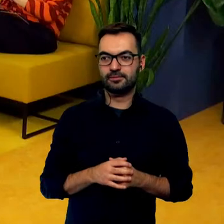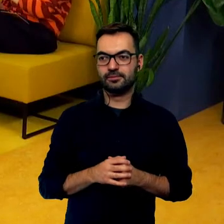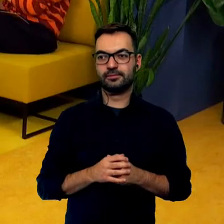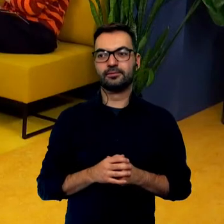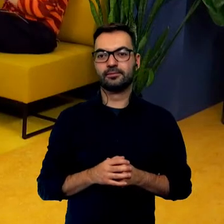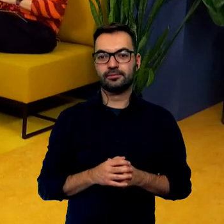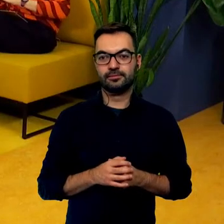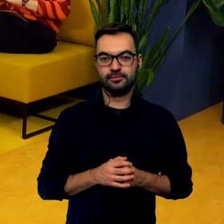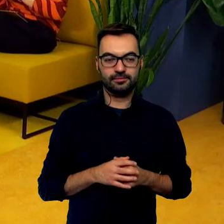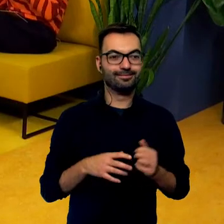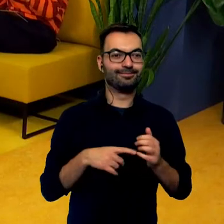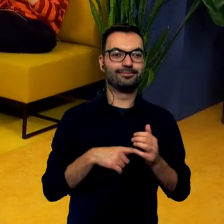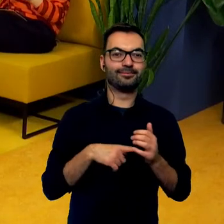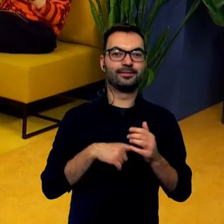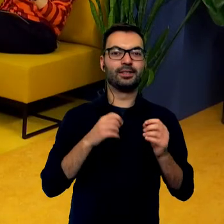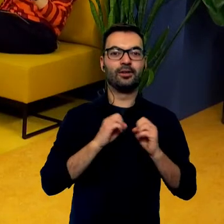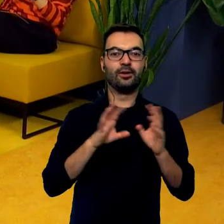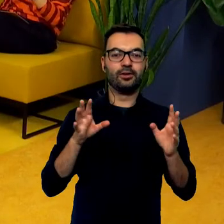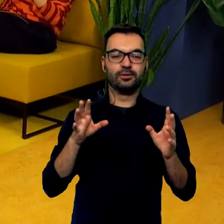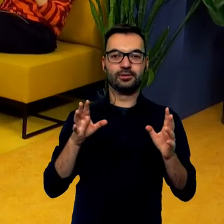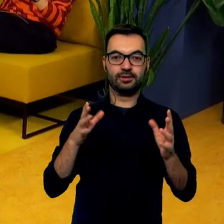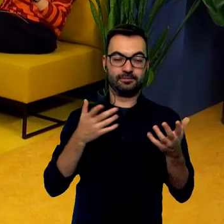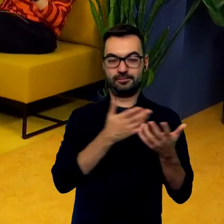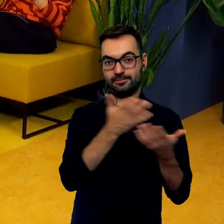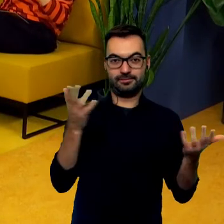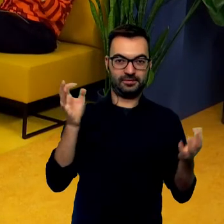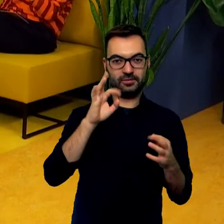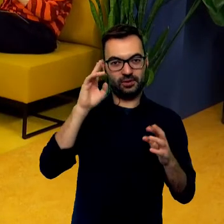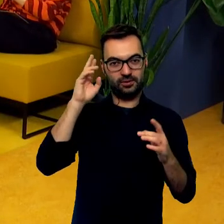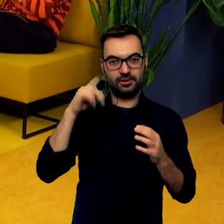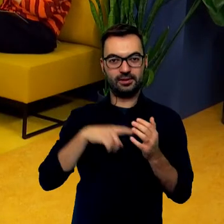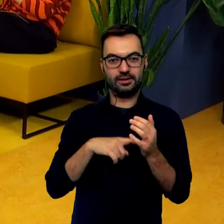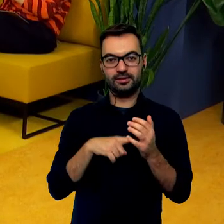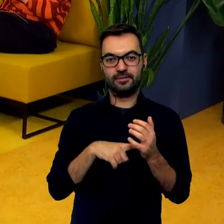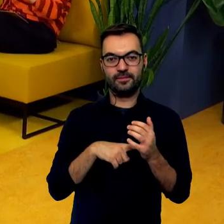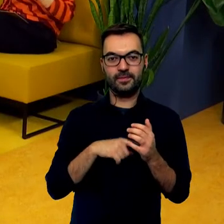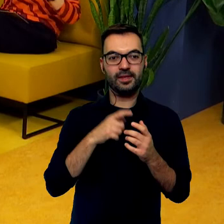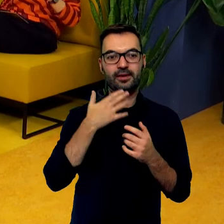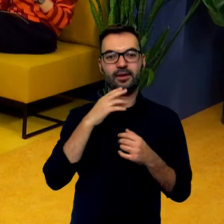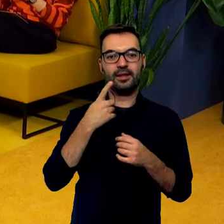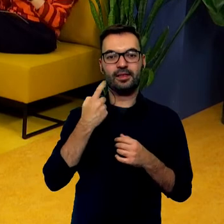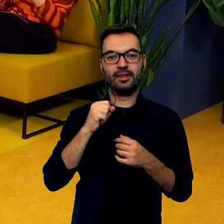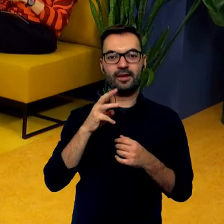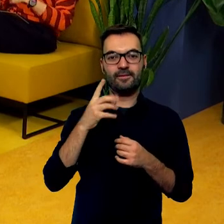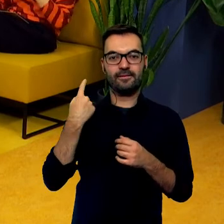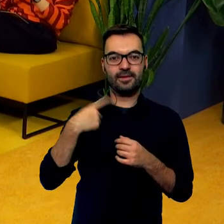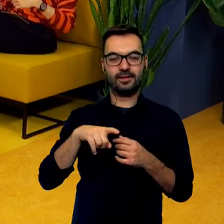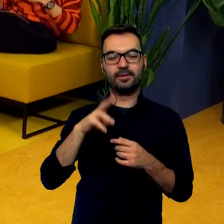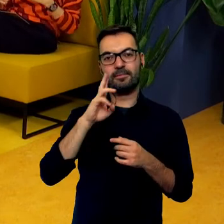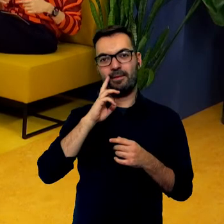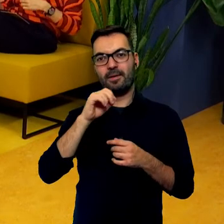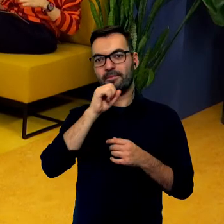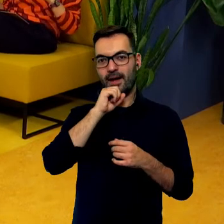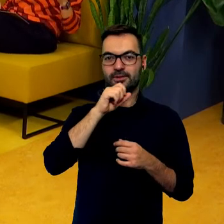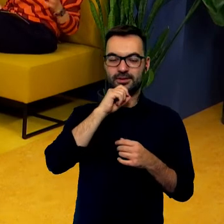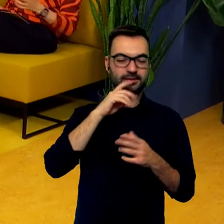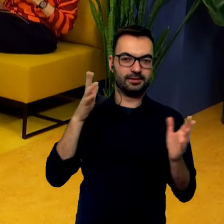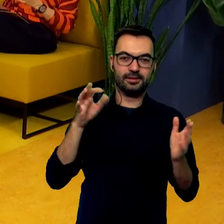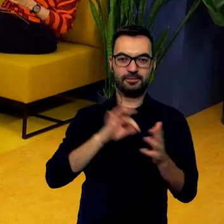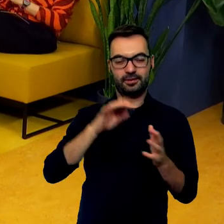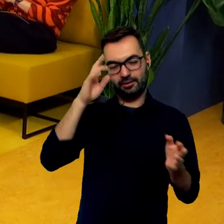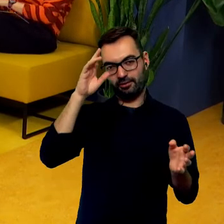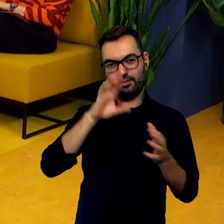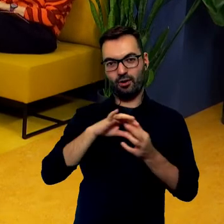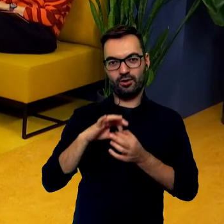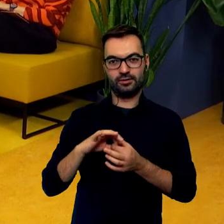że oczywiście państwo rozpoznali, że to co Dawid mówił, że tam mama, babcia i babcia, te sceny, to państwo